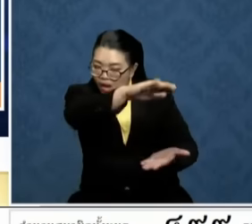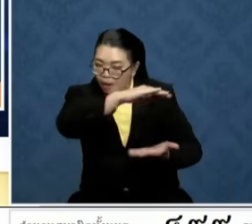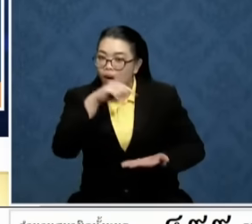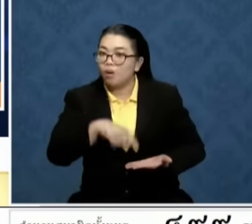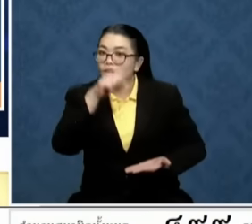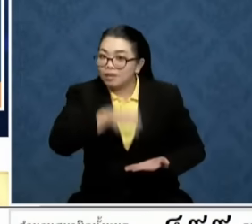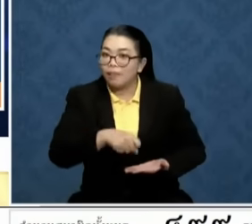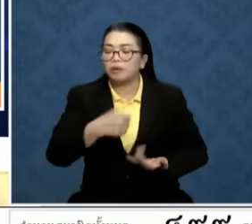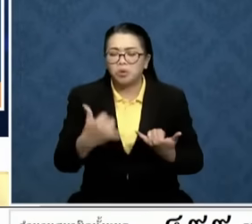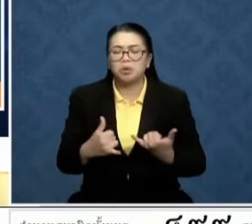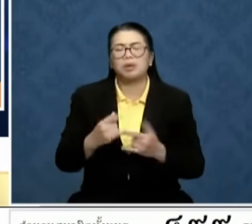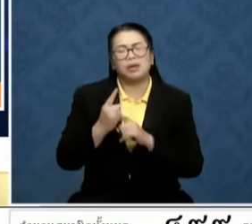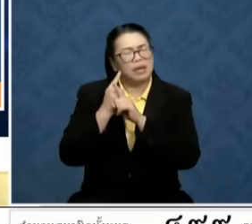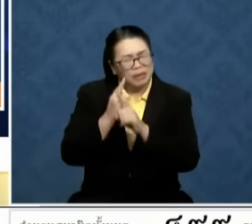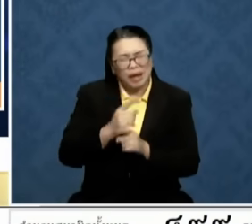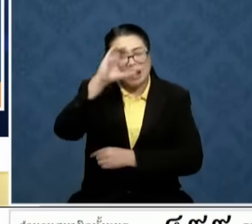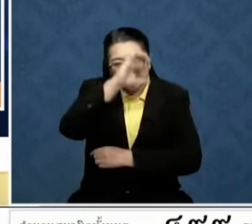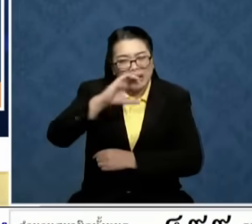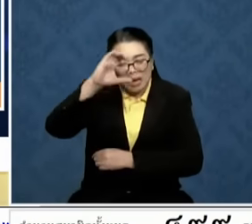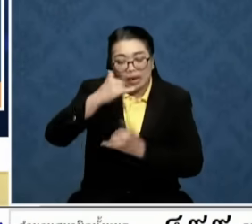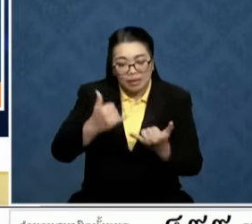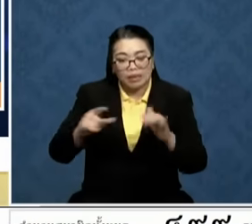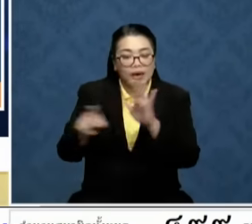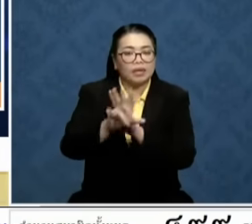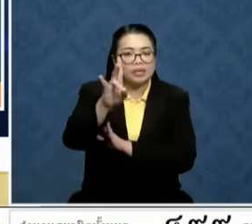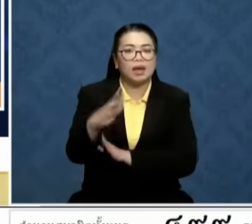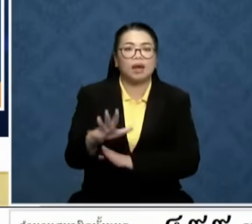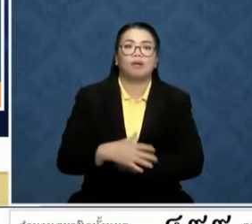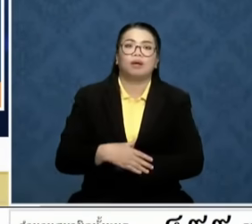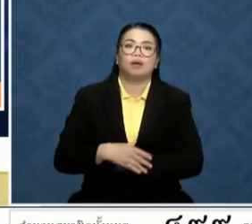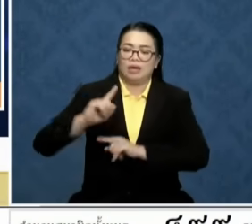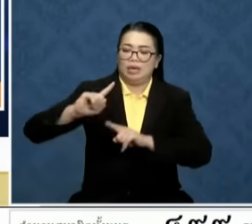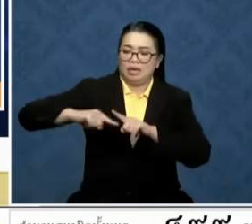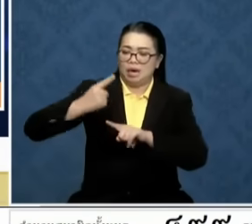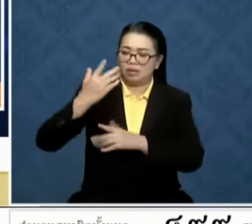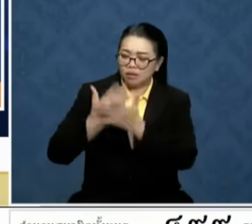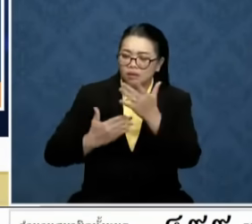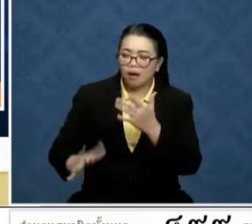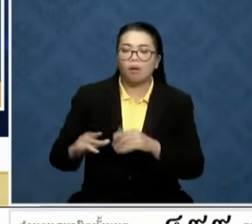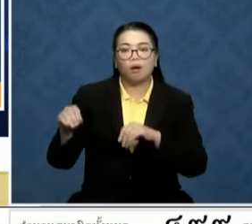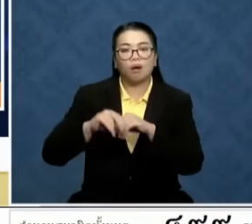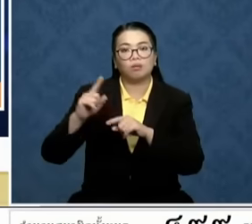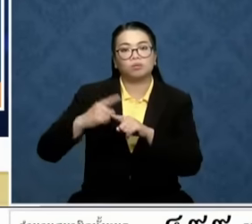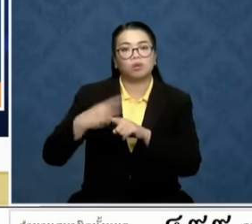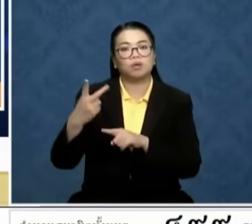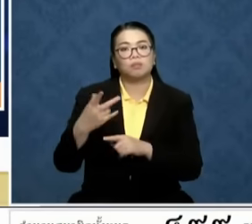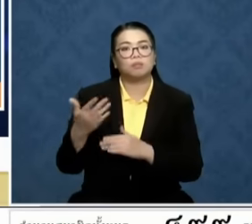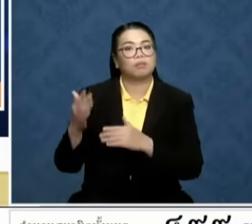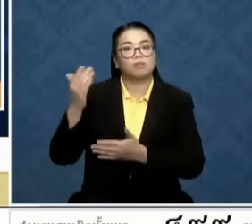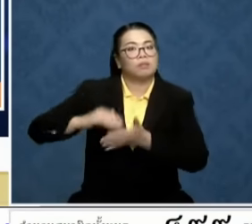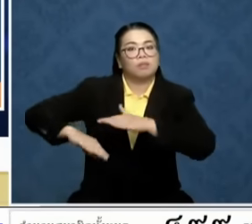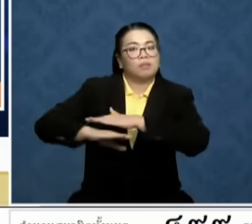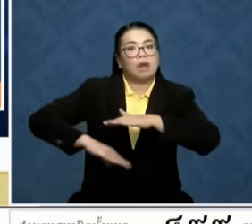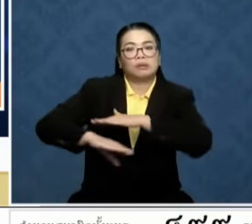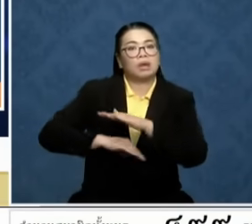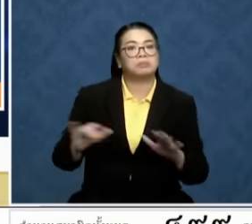ตามหามาเนี่ยผมประชุมกันมาวันนี้ 7ครั้งที่ 7ปาไปเดือนครึ่งจ 2เดือนท่านประธานผมยังไม่ได้เลยคือข้อ